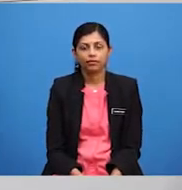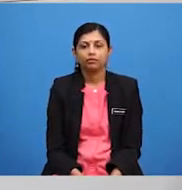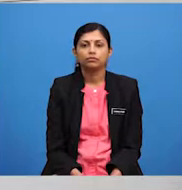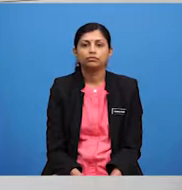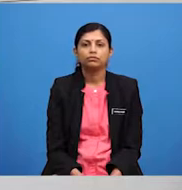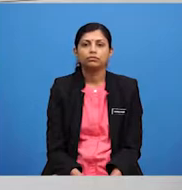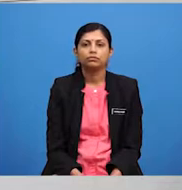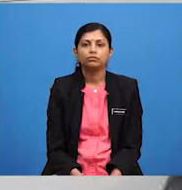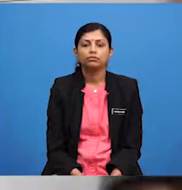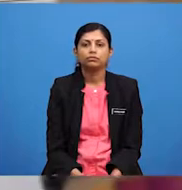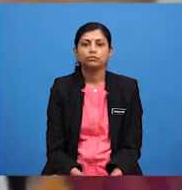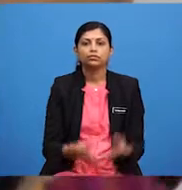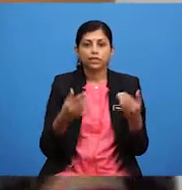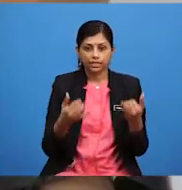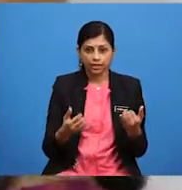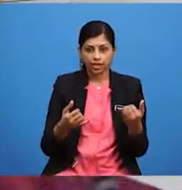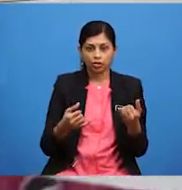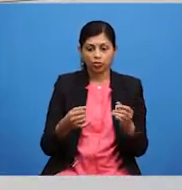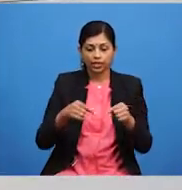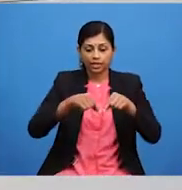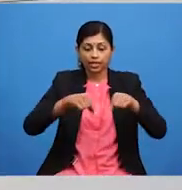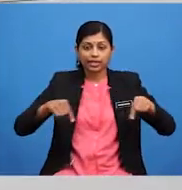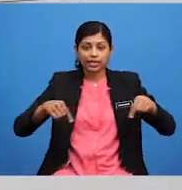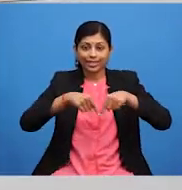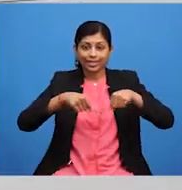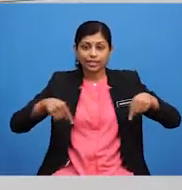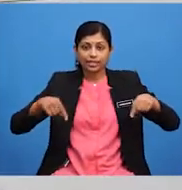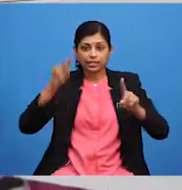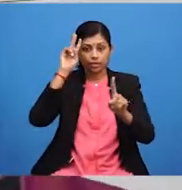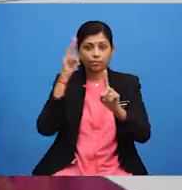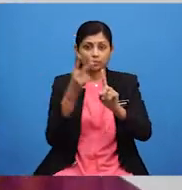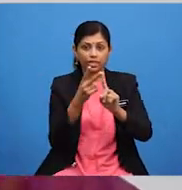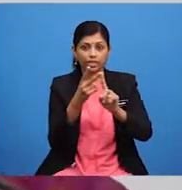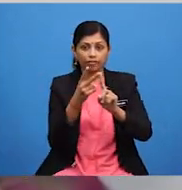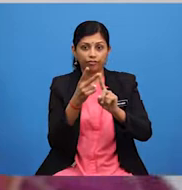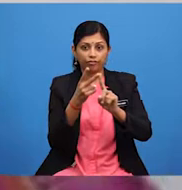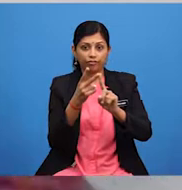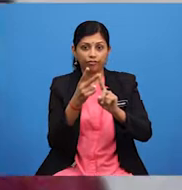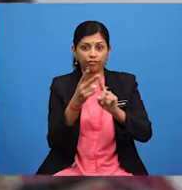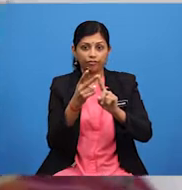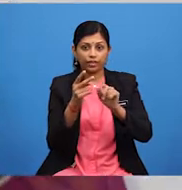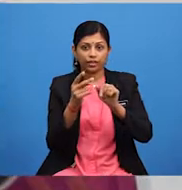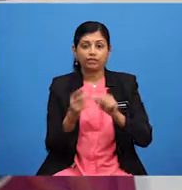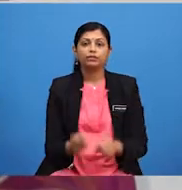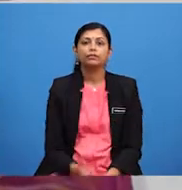perspektif bermula dari titik A ke titik lenyap 1